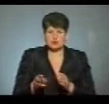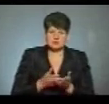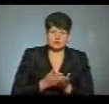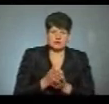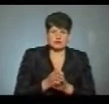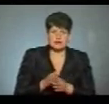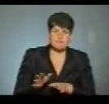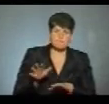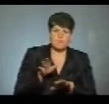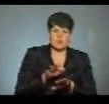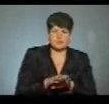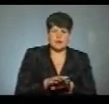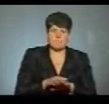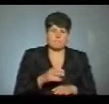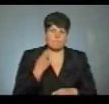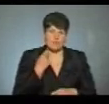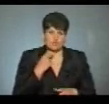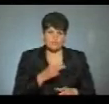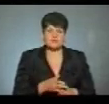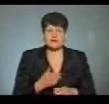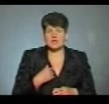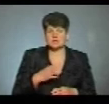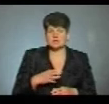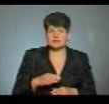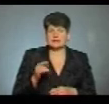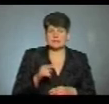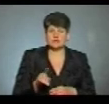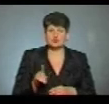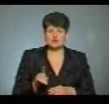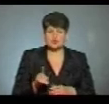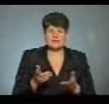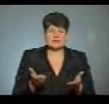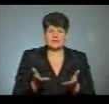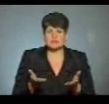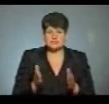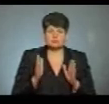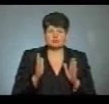цієї заборгованості. Я очікую на те, що якісь